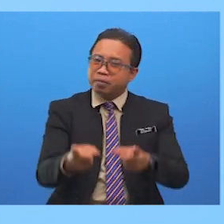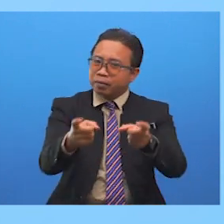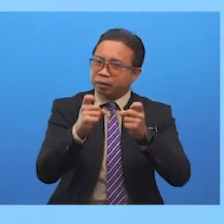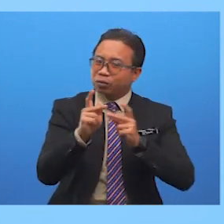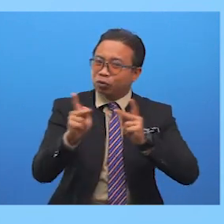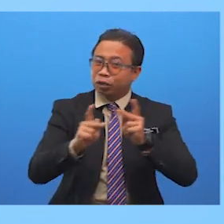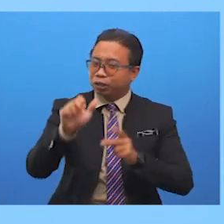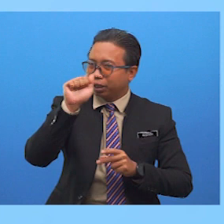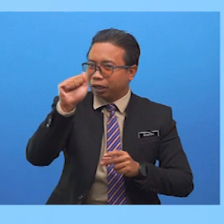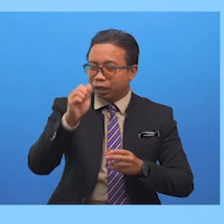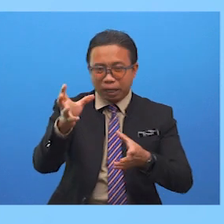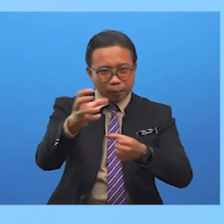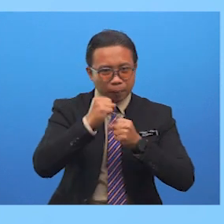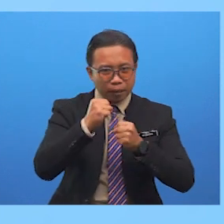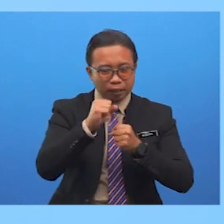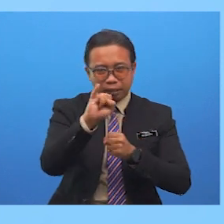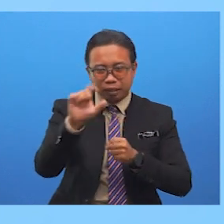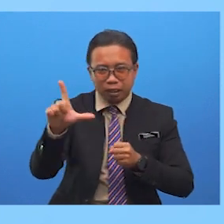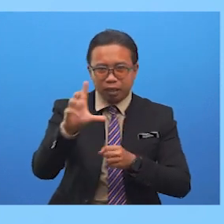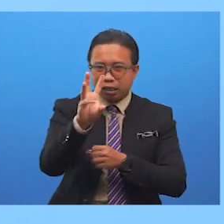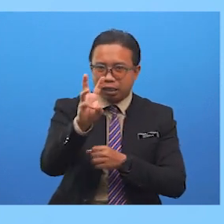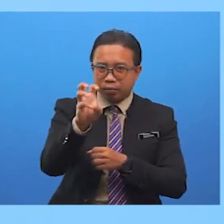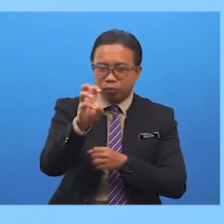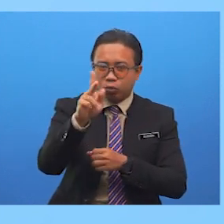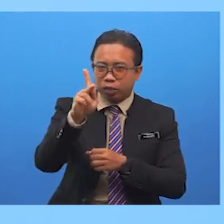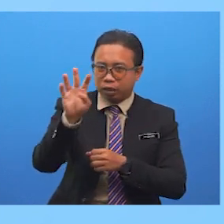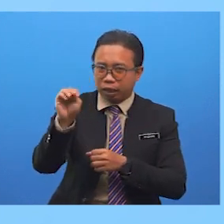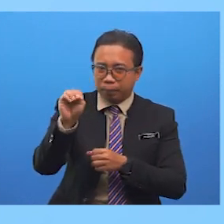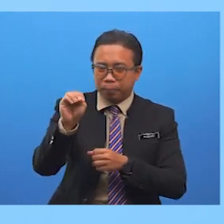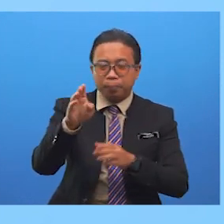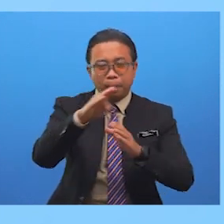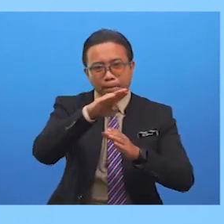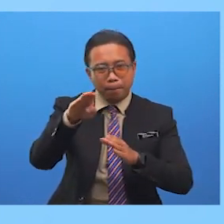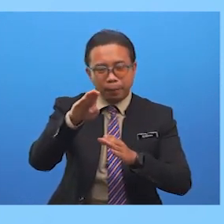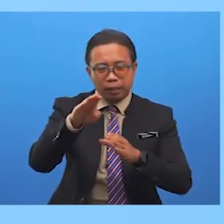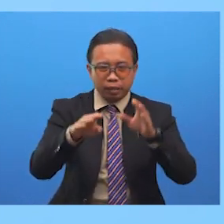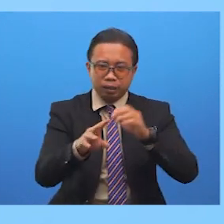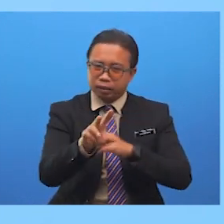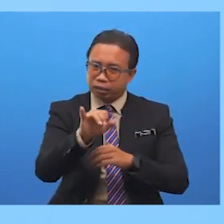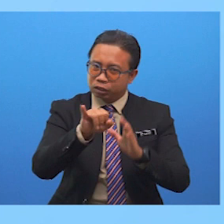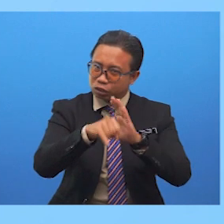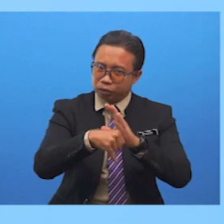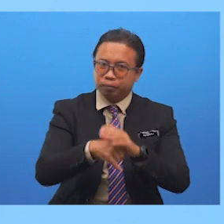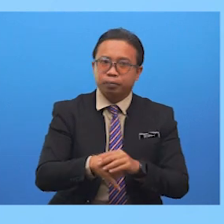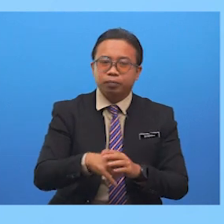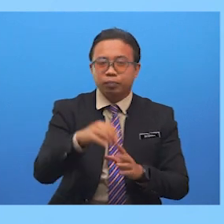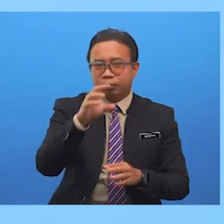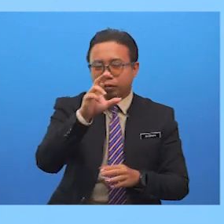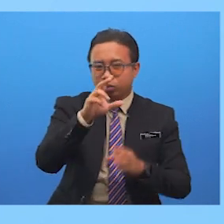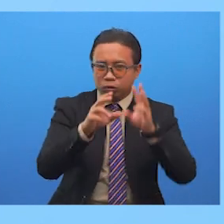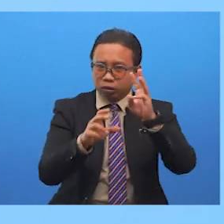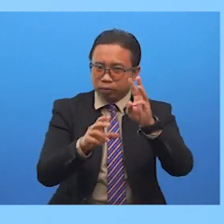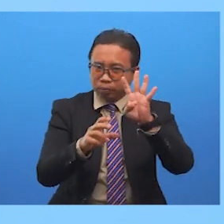Rei yang diperolehi adalah 60 KPJ manakala laju kereta api